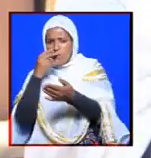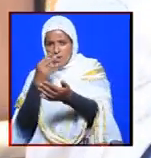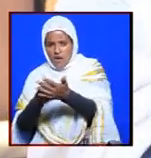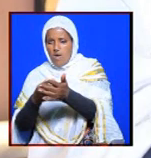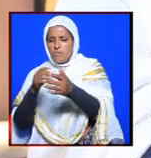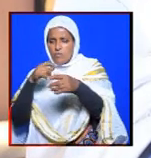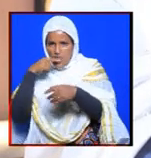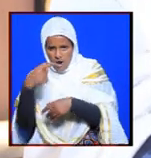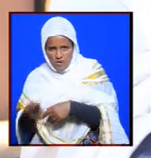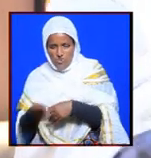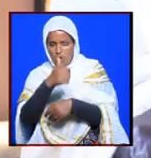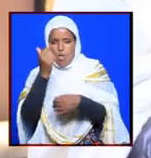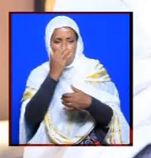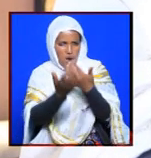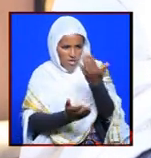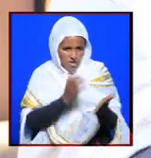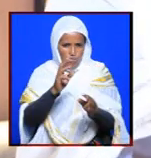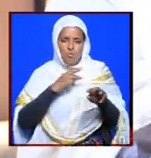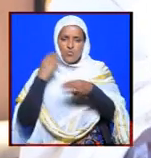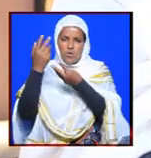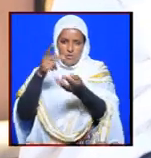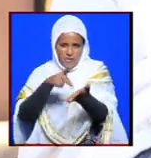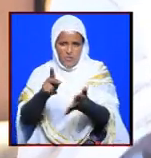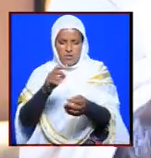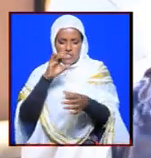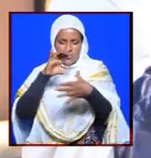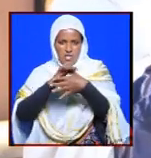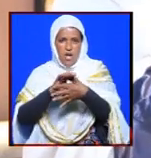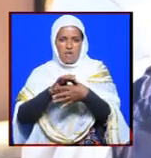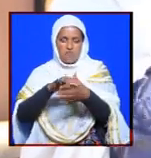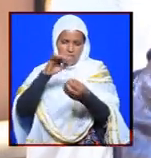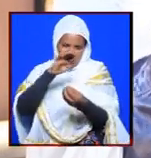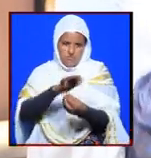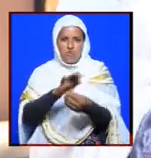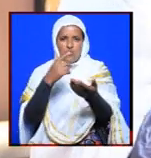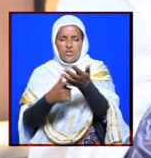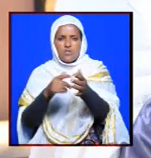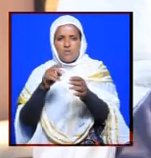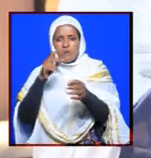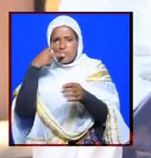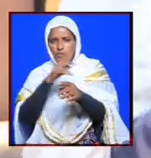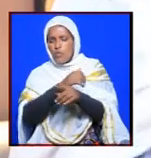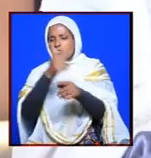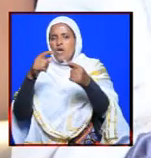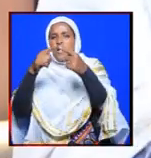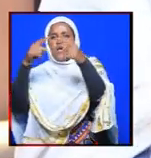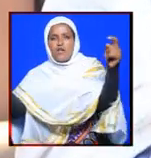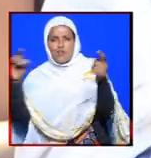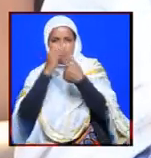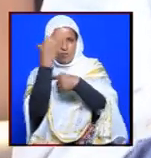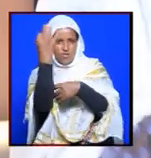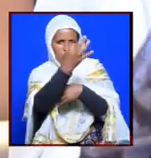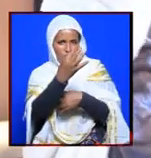ስለሌላው ድግነት መናገር ነው፣ ሌላውን ማገልገል ነው፣ መስዋዕትነት ነው፣ ስጋን መጎሰብ ነው። ፕሮቴስታንቲዝም ደግሞ ከዚህ ተቃራኒ ሆኖ ነው